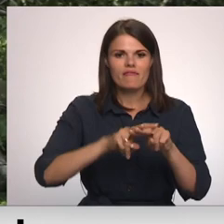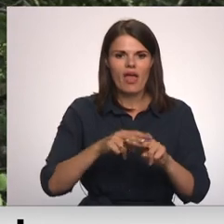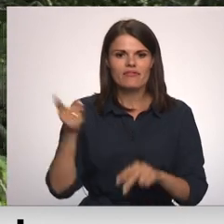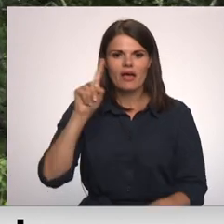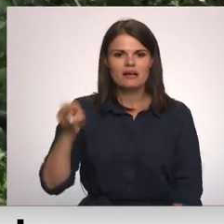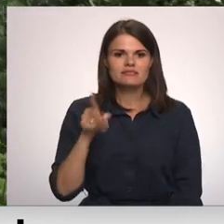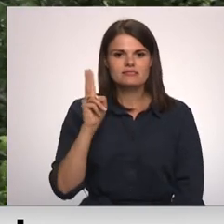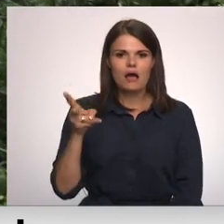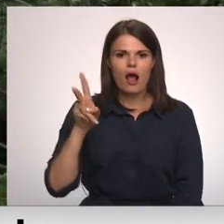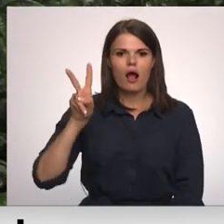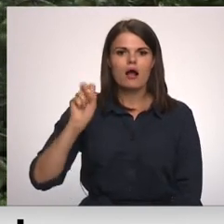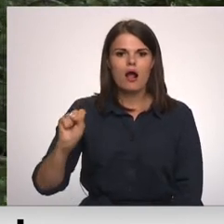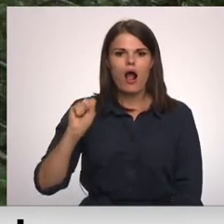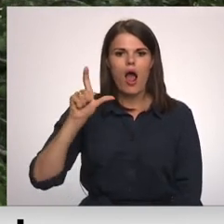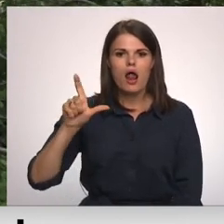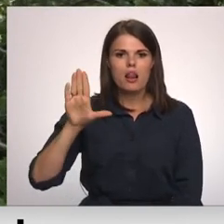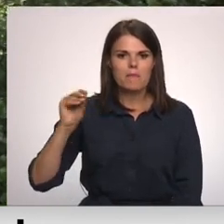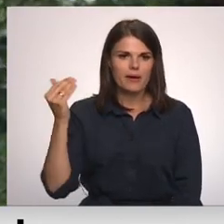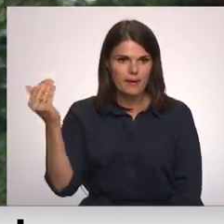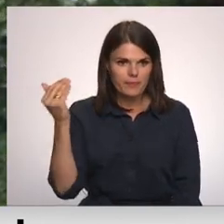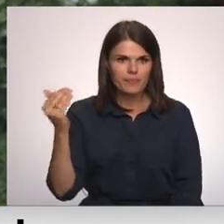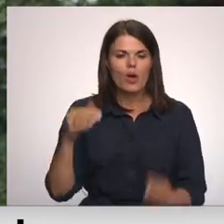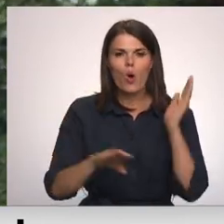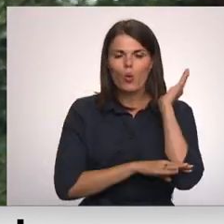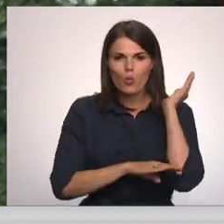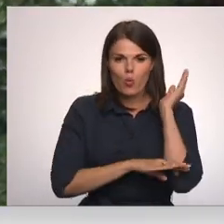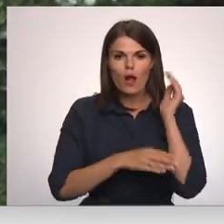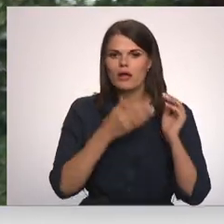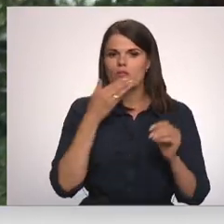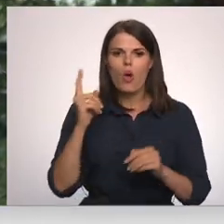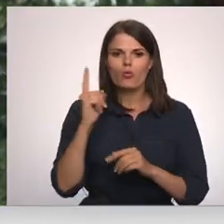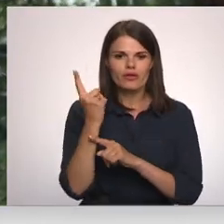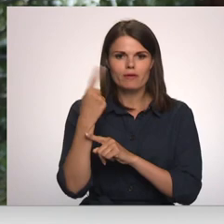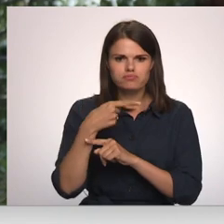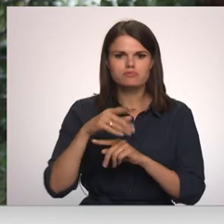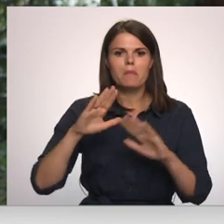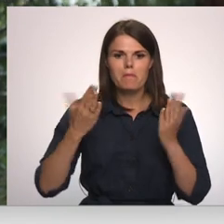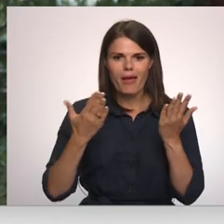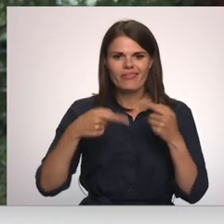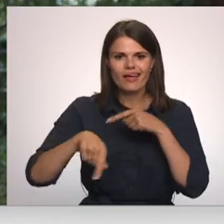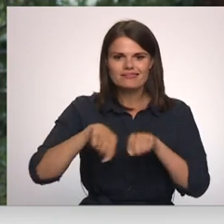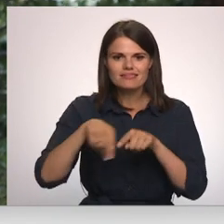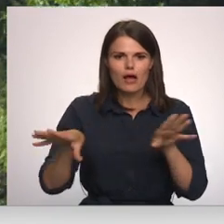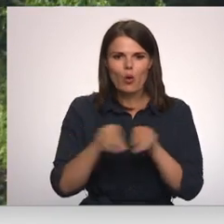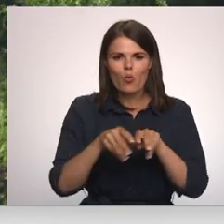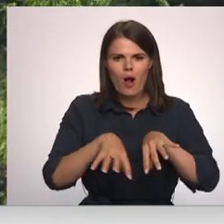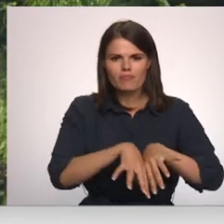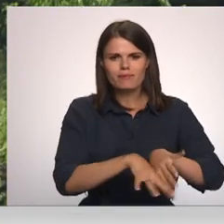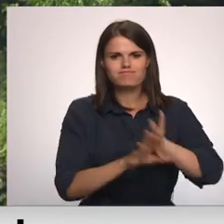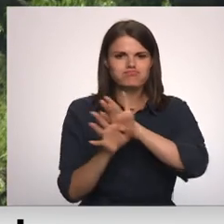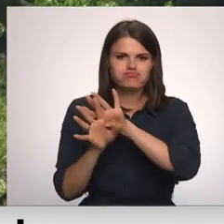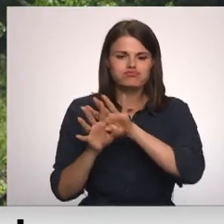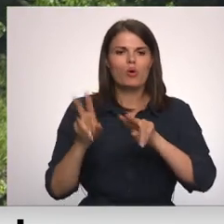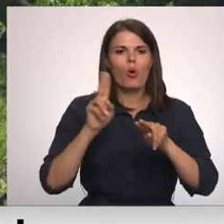ne tikai lūzuši, tie ir ar visām saknēm izgāsti un šur un tur. Mēs skatījāmies, ka bedres ir gandrīz 3